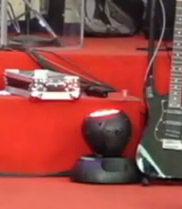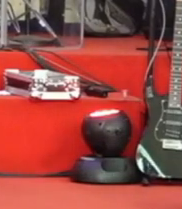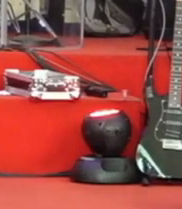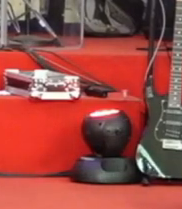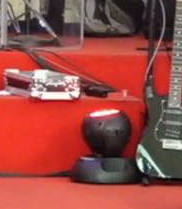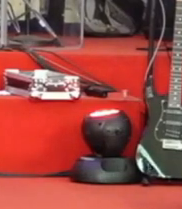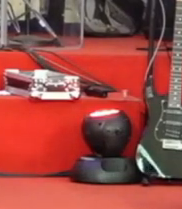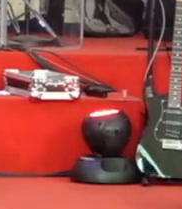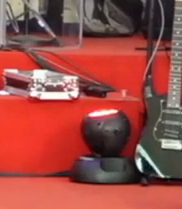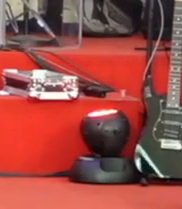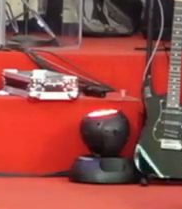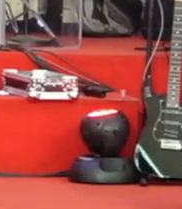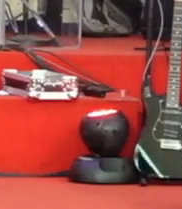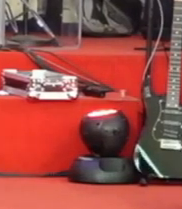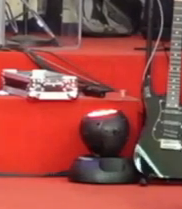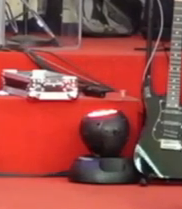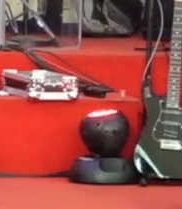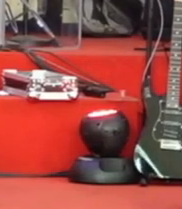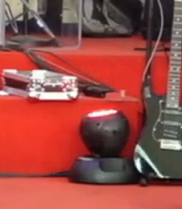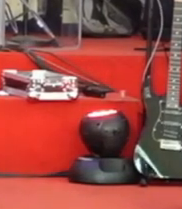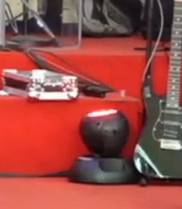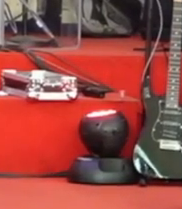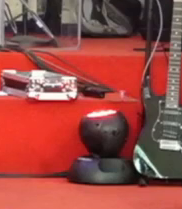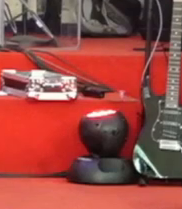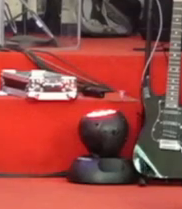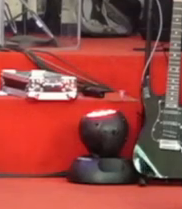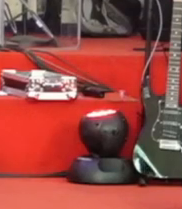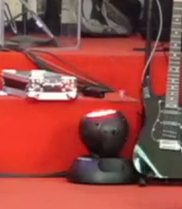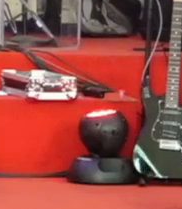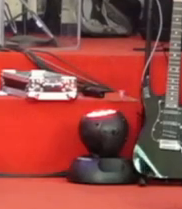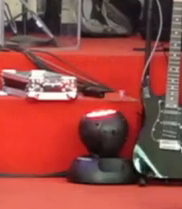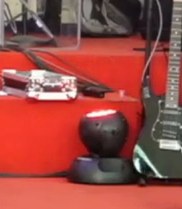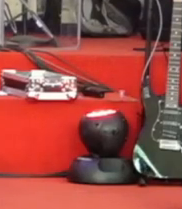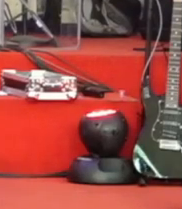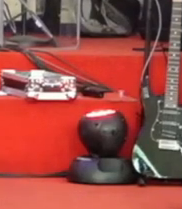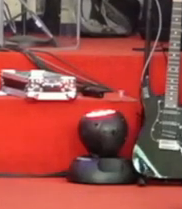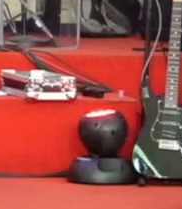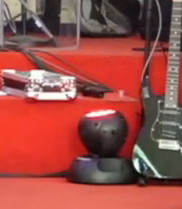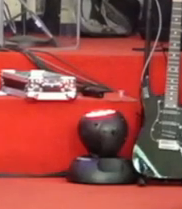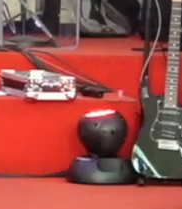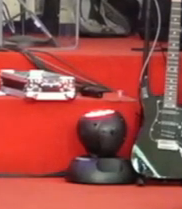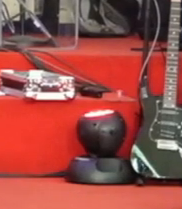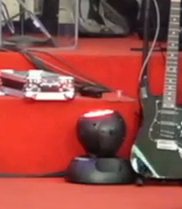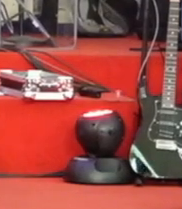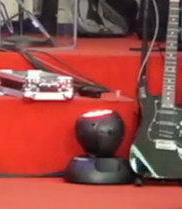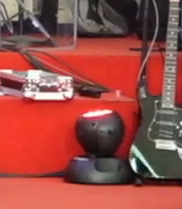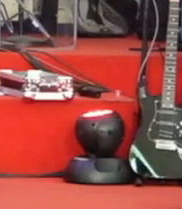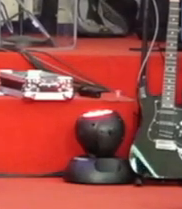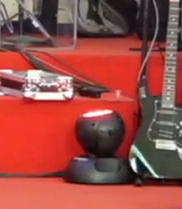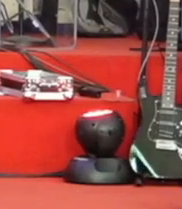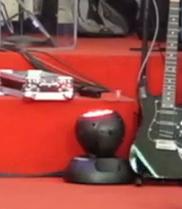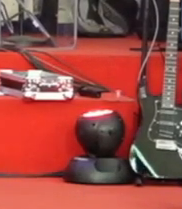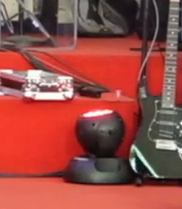iwapo utamsikiza Mungu na kumhudumia, he will reward you. Atakutunuku. By spending your days in prosperity, kwamba siku